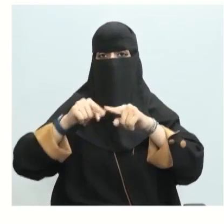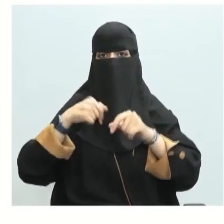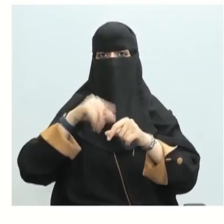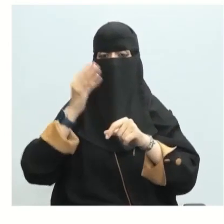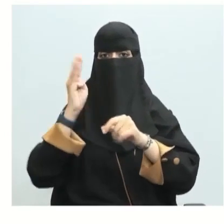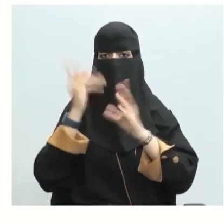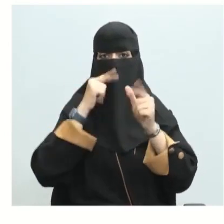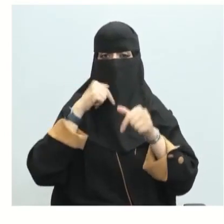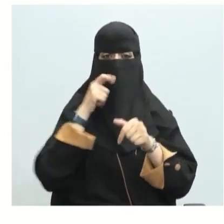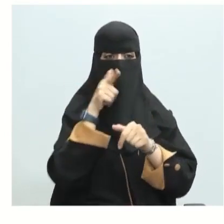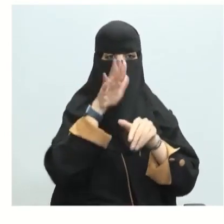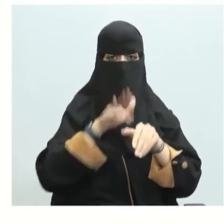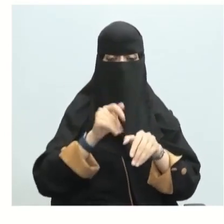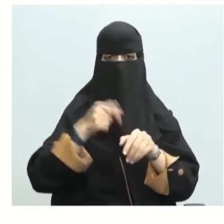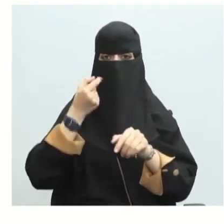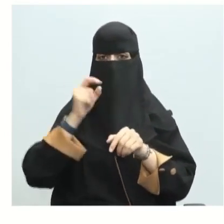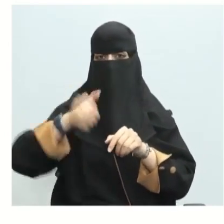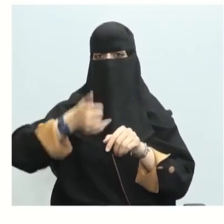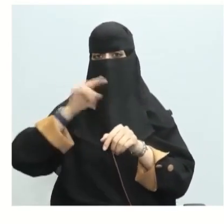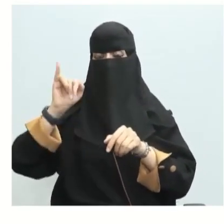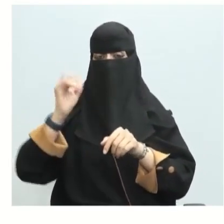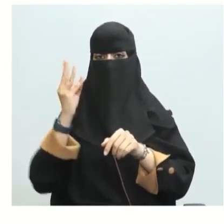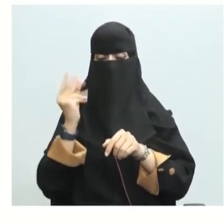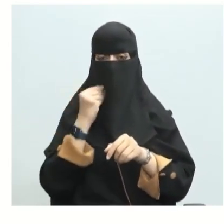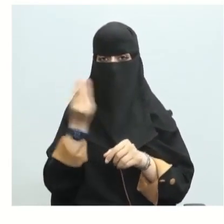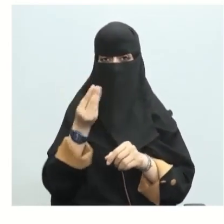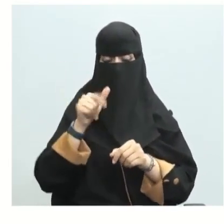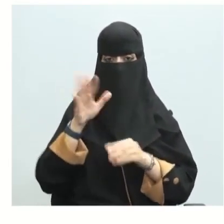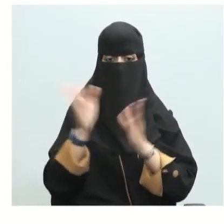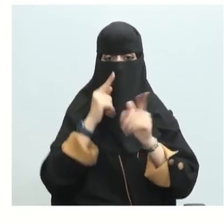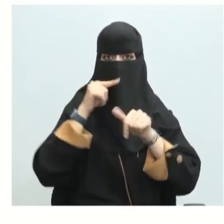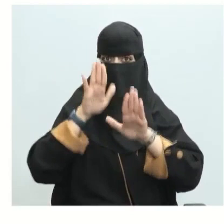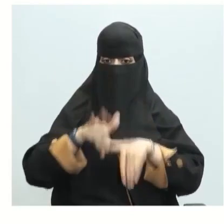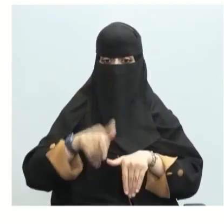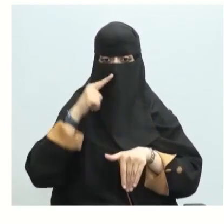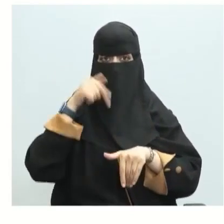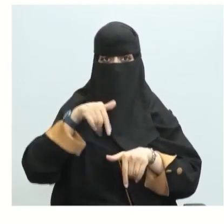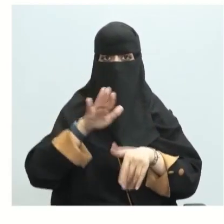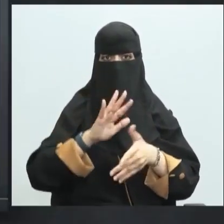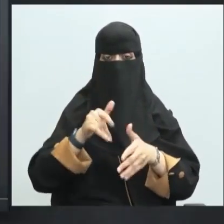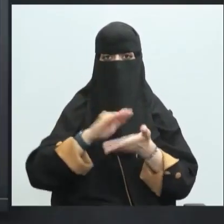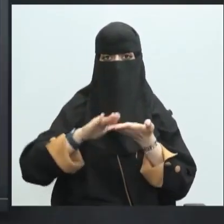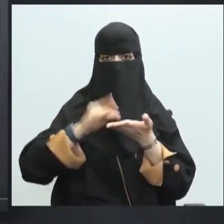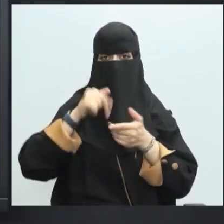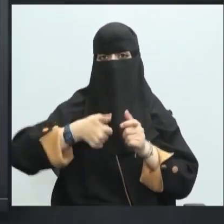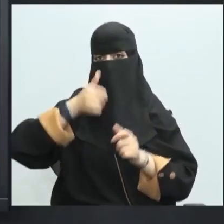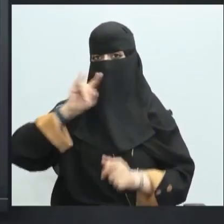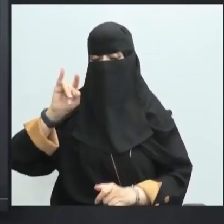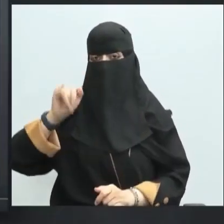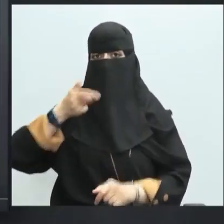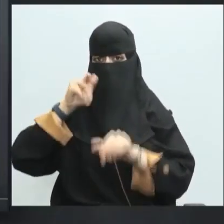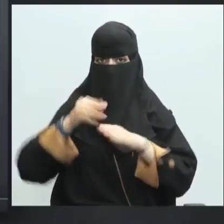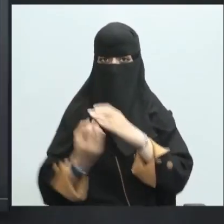ولكن هذا الماس سيكون قليل العدد لكن هل يوجد في الارض هنا السؤال هل يوجد في الارض نعم يوجد في الارض يوجد في